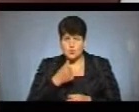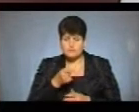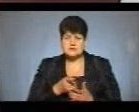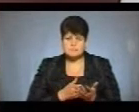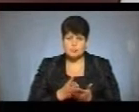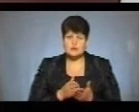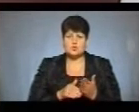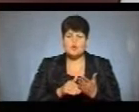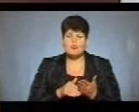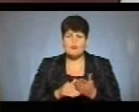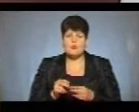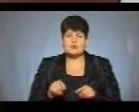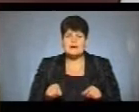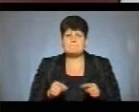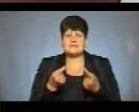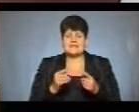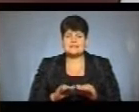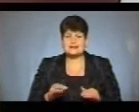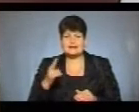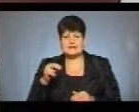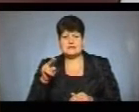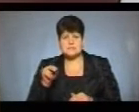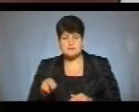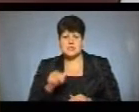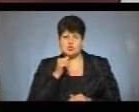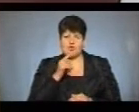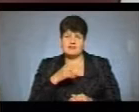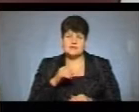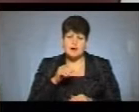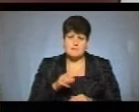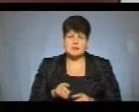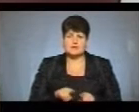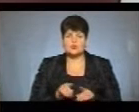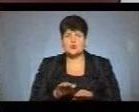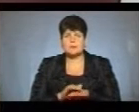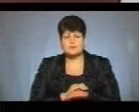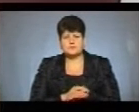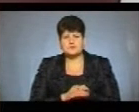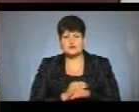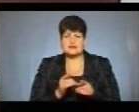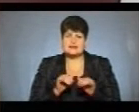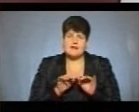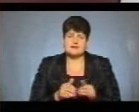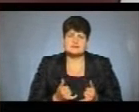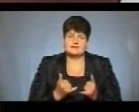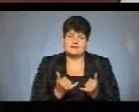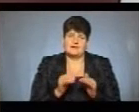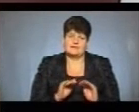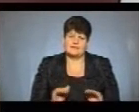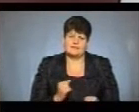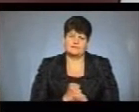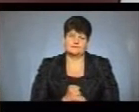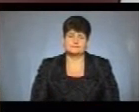спрямовані на допомогу з реабілітацією дітей з ДЦП, цукровим діабетом. Також організовує благодійні акції для дітей, каже Надія